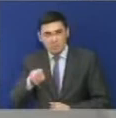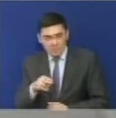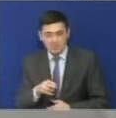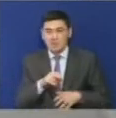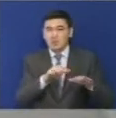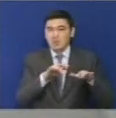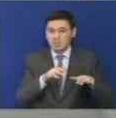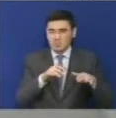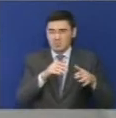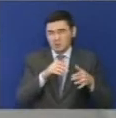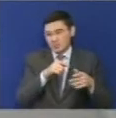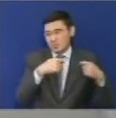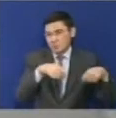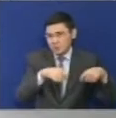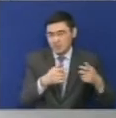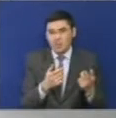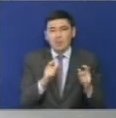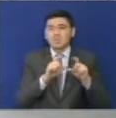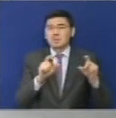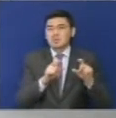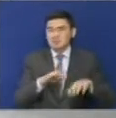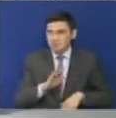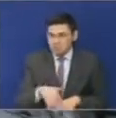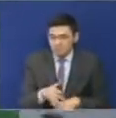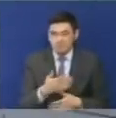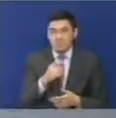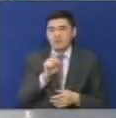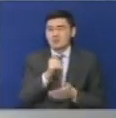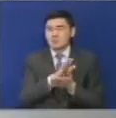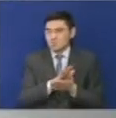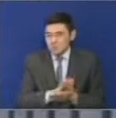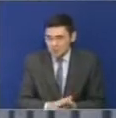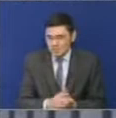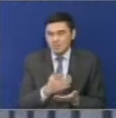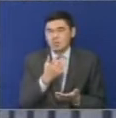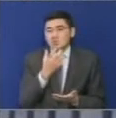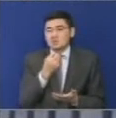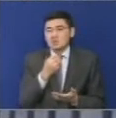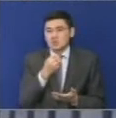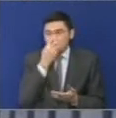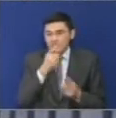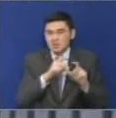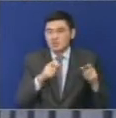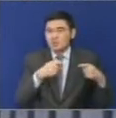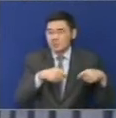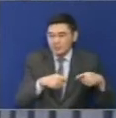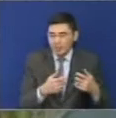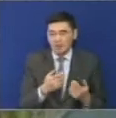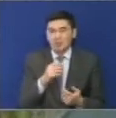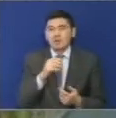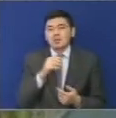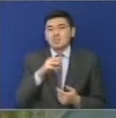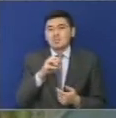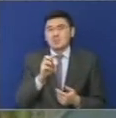құрылғыларды сатумен айналысатын дүкендер, кір жуатын орындар, химиялық жолмен тазарту орындары, гүл сататын дүкендер мен жиһаз цехтарының